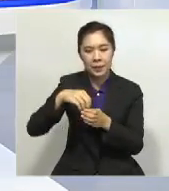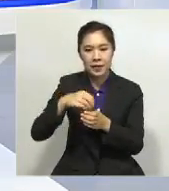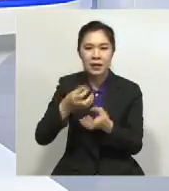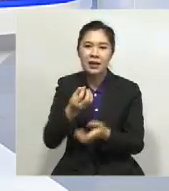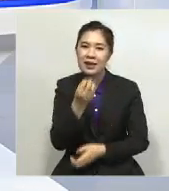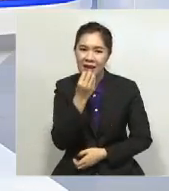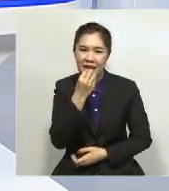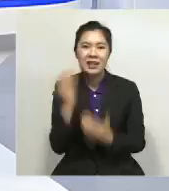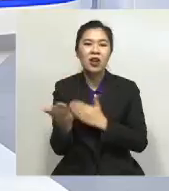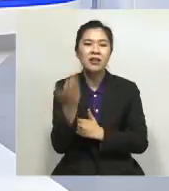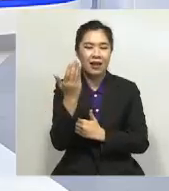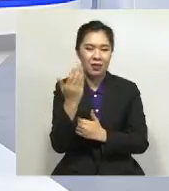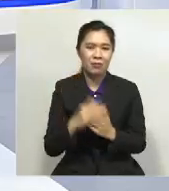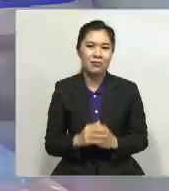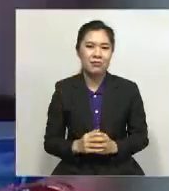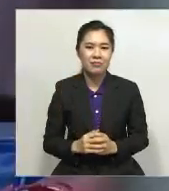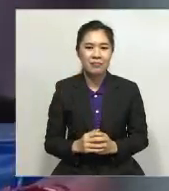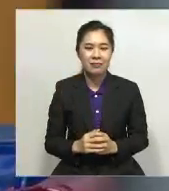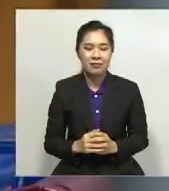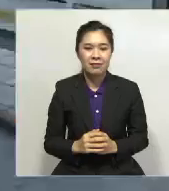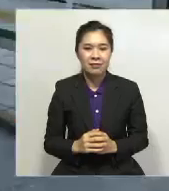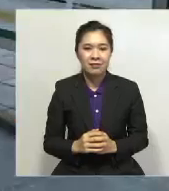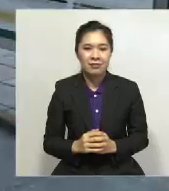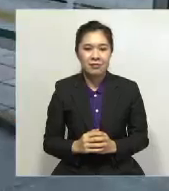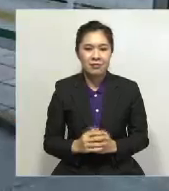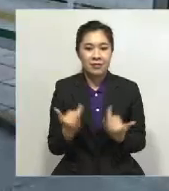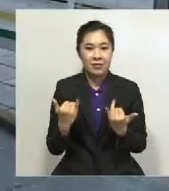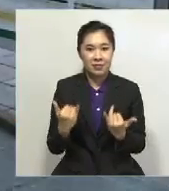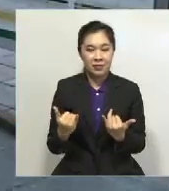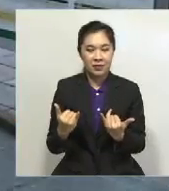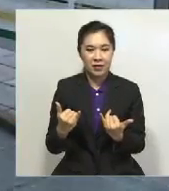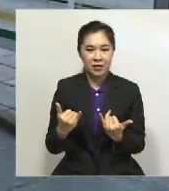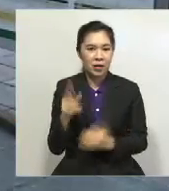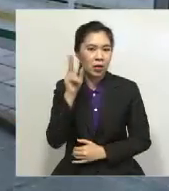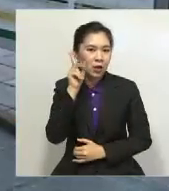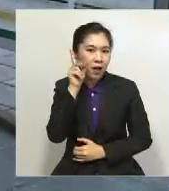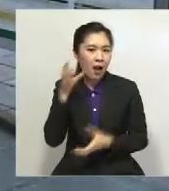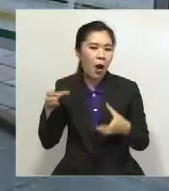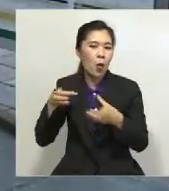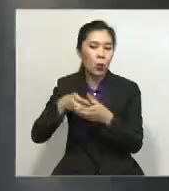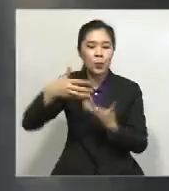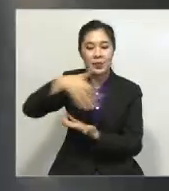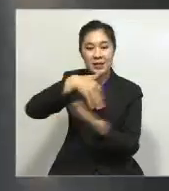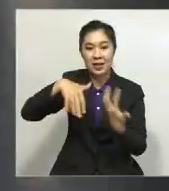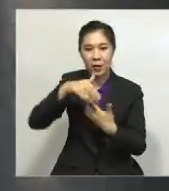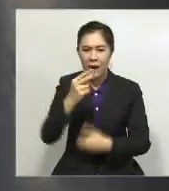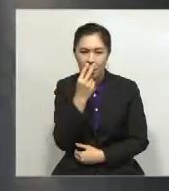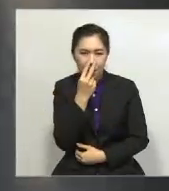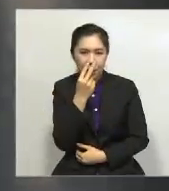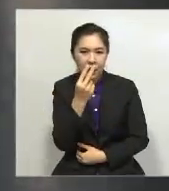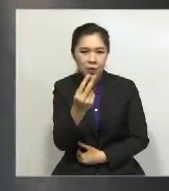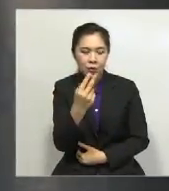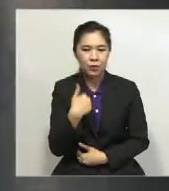ารที่เรากินกันในช่วงเช้านี่แหละค่ะคุณผู้ชมคะวันนี้ค่ะทีมข่าวสิ่งแวดล้อมนะคะลงพื้นที่ไปสำรวจพฤติกร